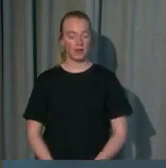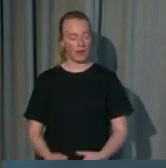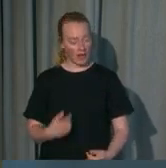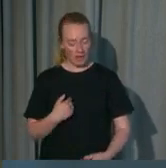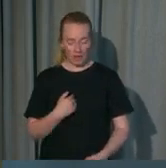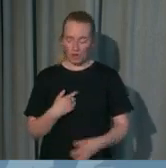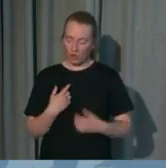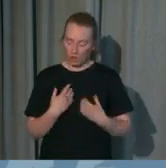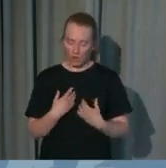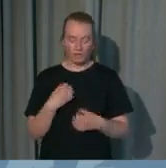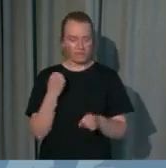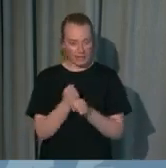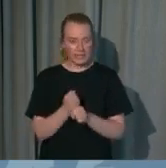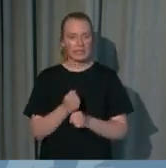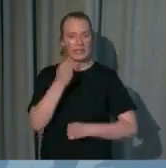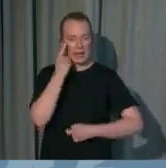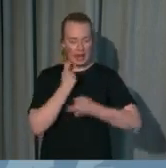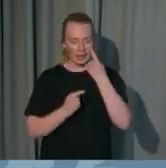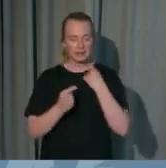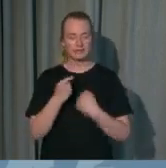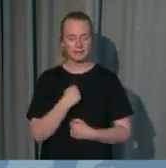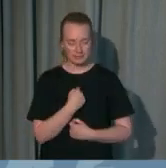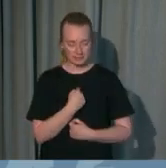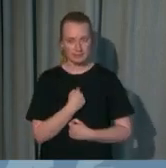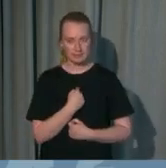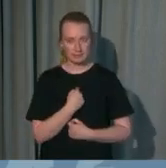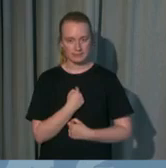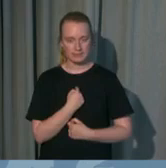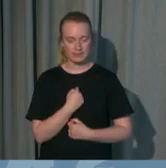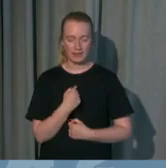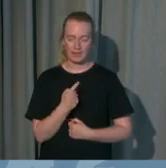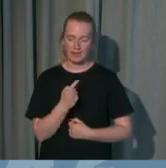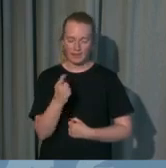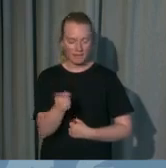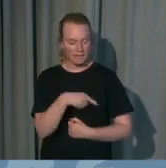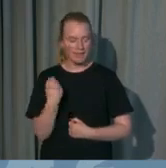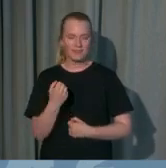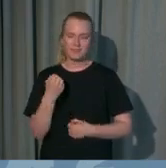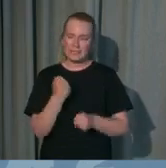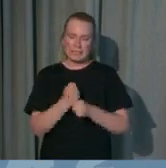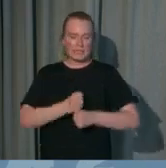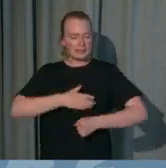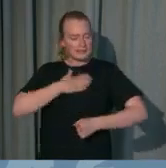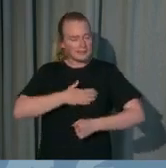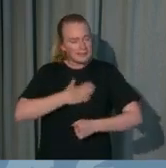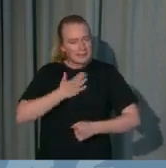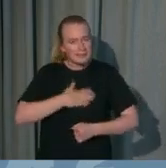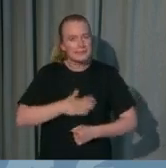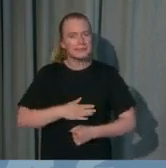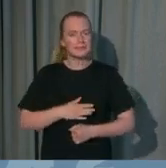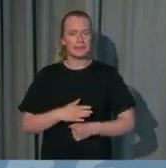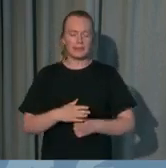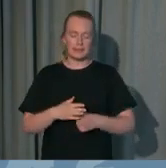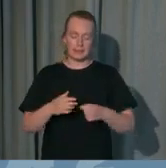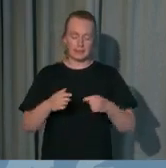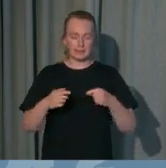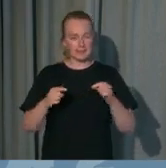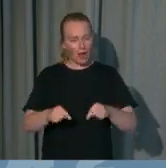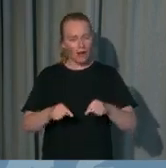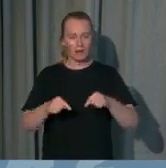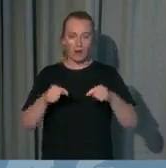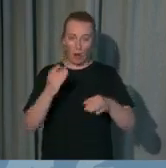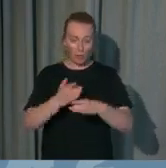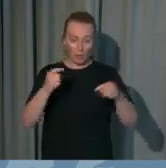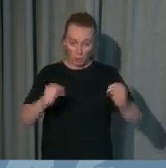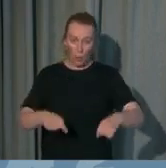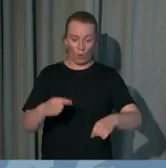meg. Vi hadde gledet oss så enormt mye. Vi skulle gått i parade